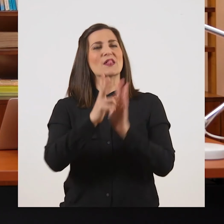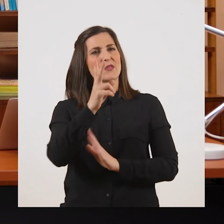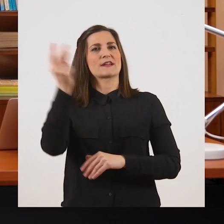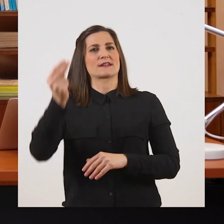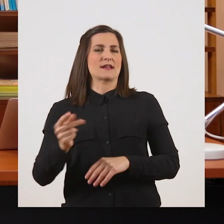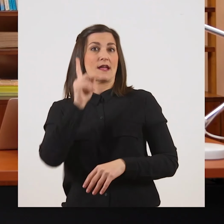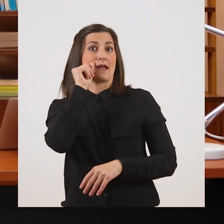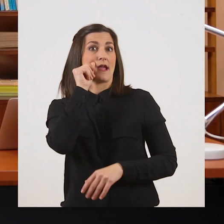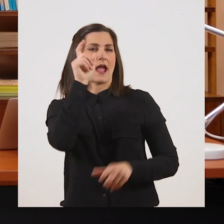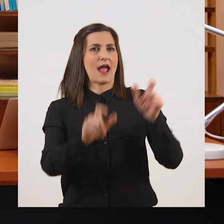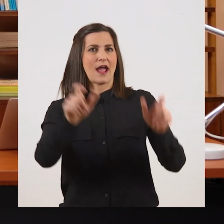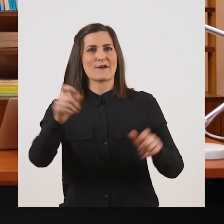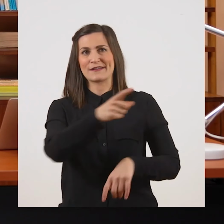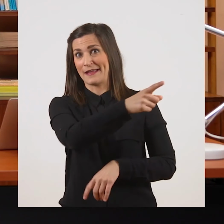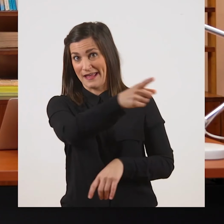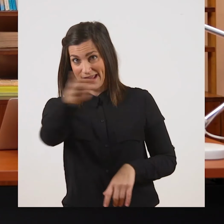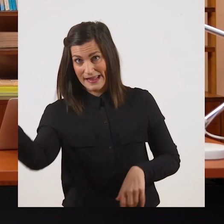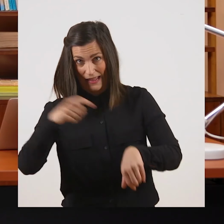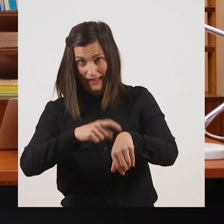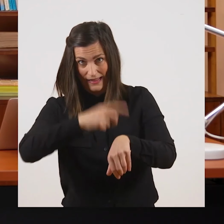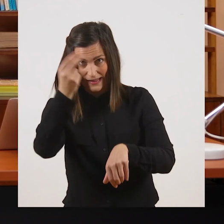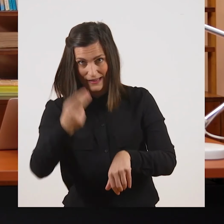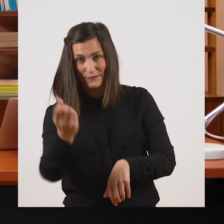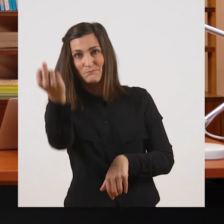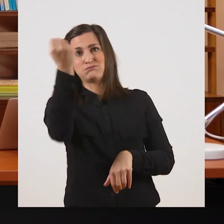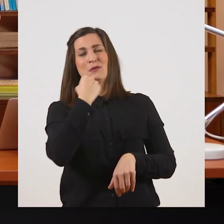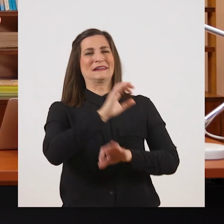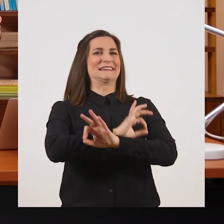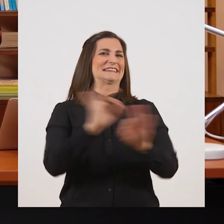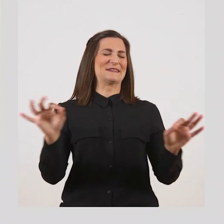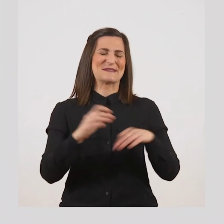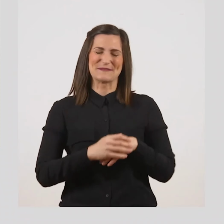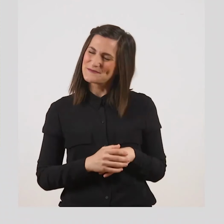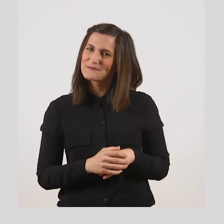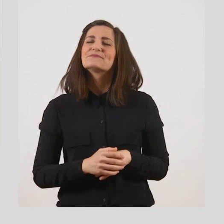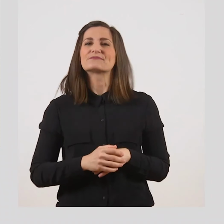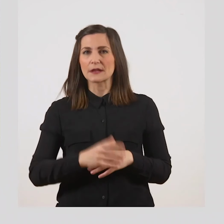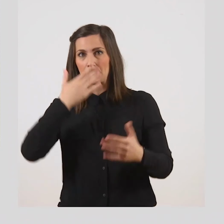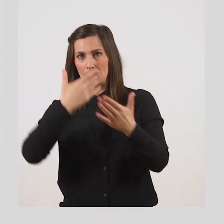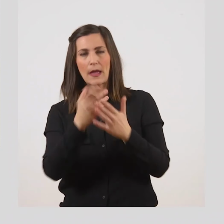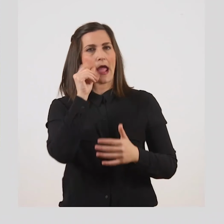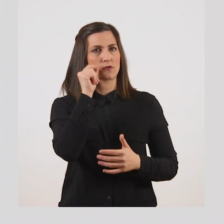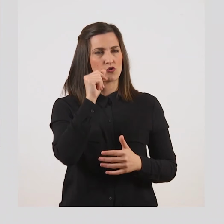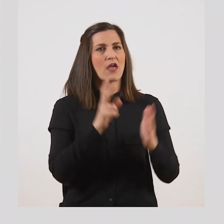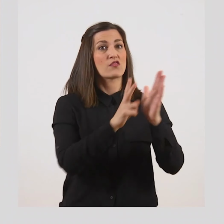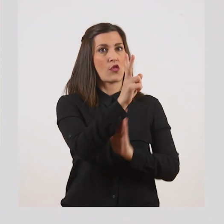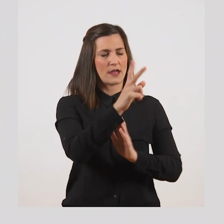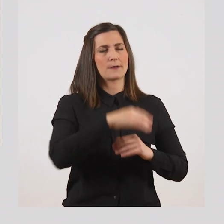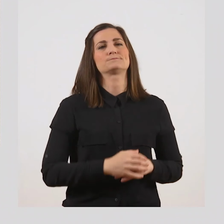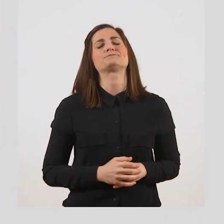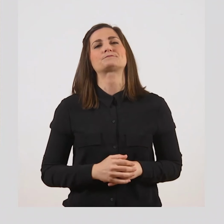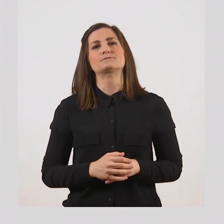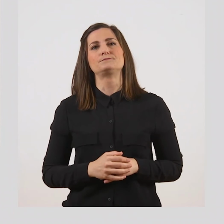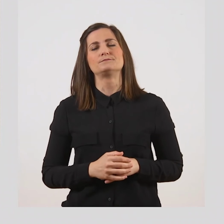12. Είμαι σίγουρη ότι τα δικά σου τα σκίτσα θα είναι καλύτερα από τα δικά μου. Λοιπόν, άρα ζωγραφίζω 12 παιδάκια,